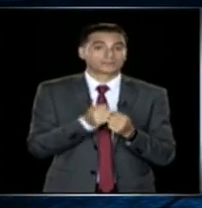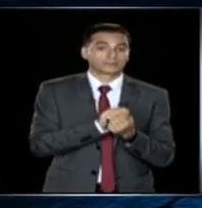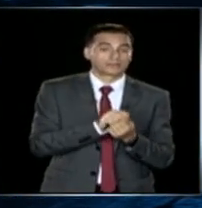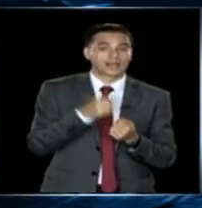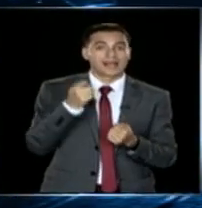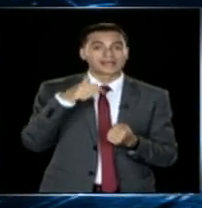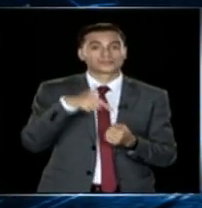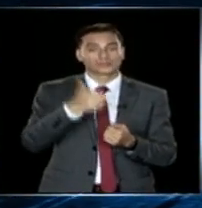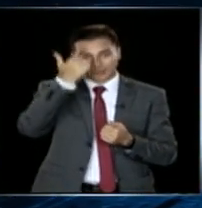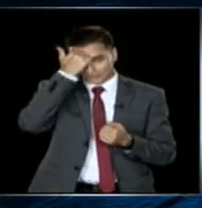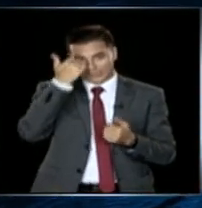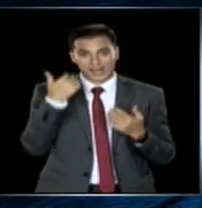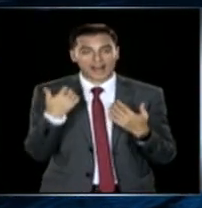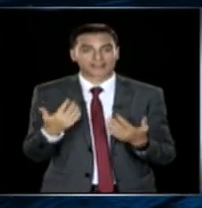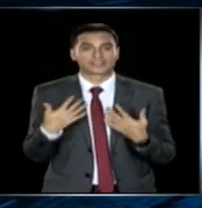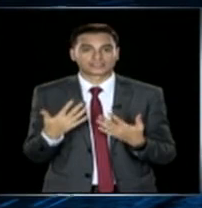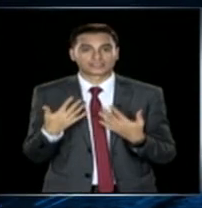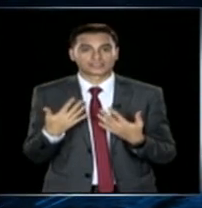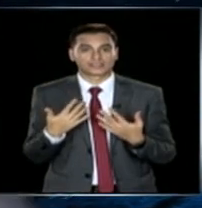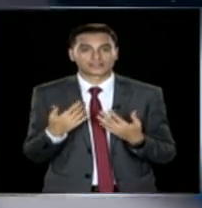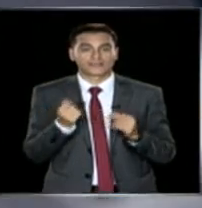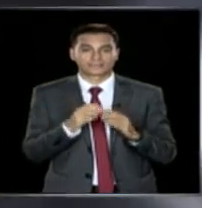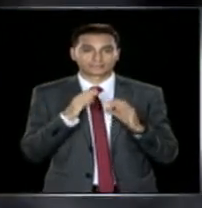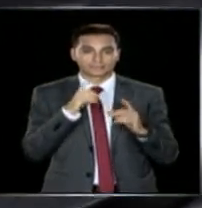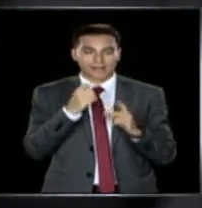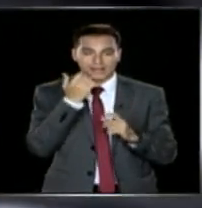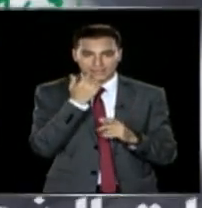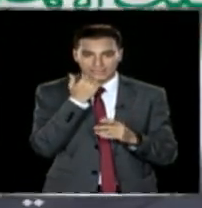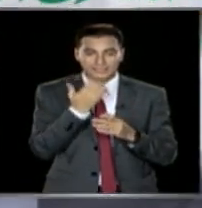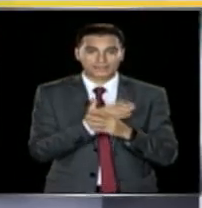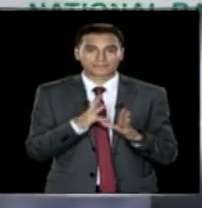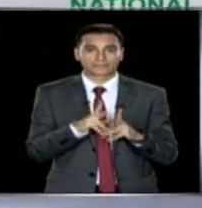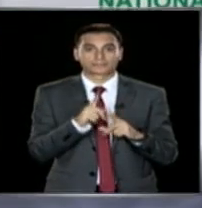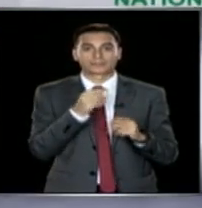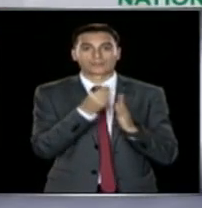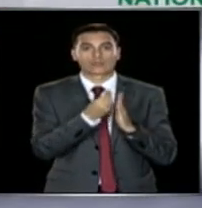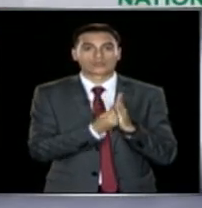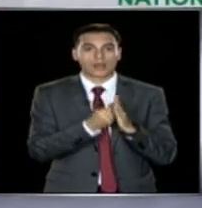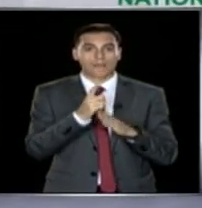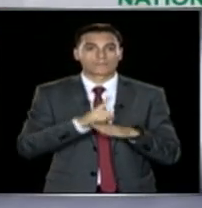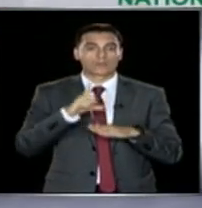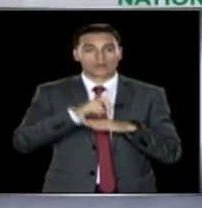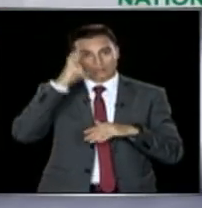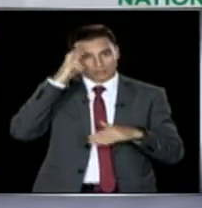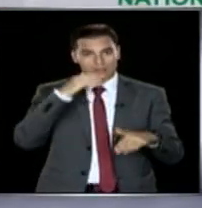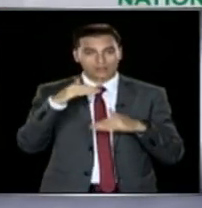بما يساوي 65,000 جنيه في خزنة البنك الأهلي لإعداد المنتخبات الوطنية